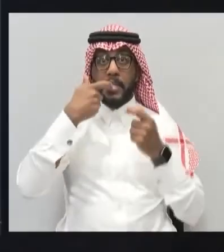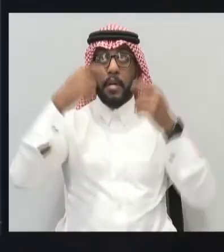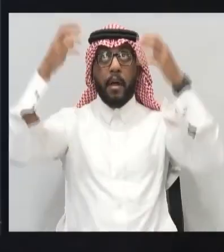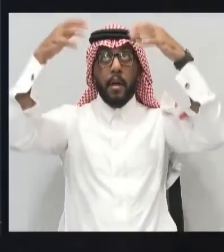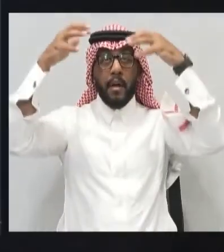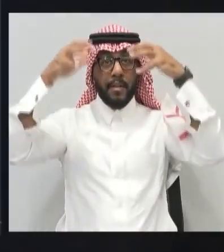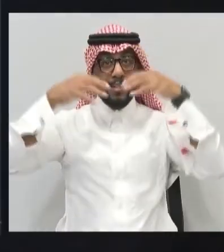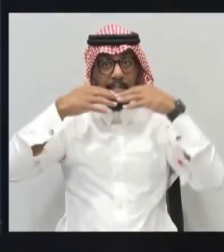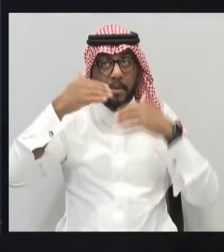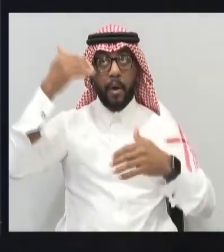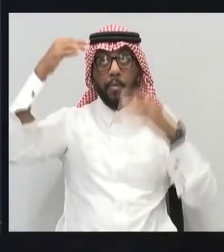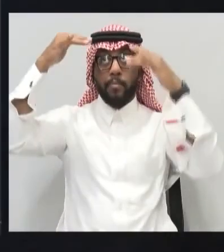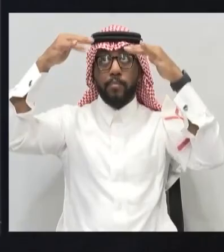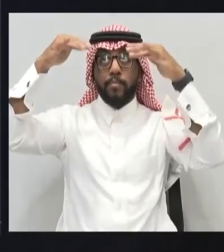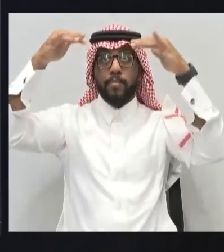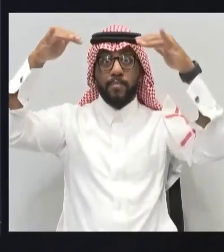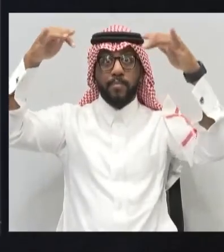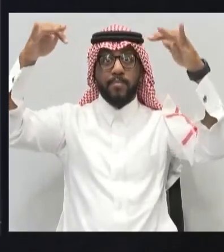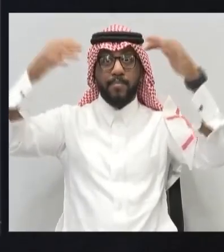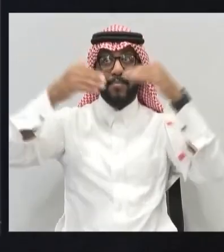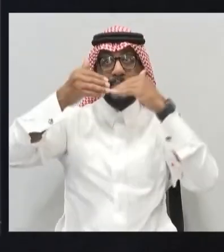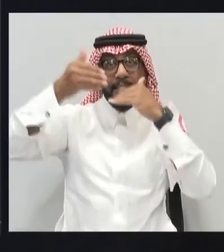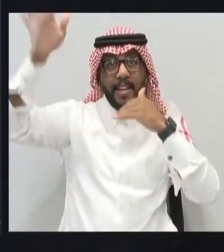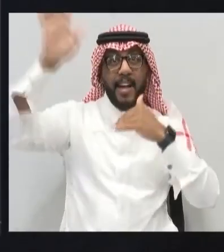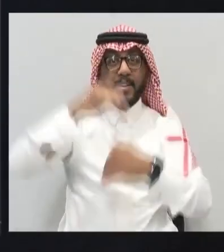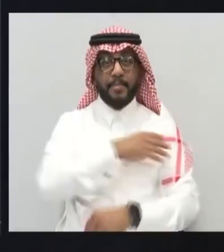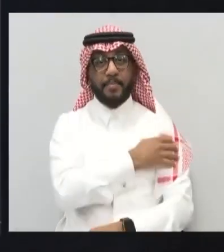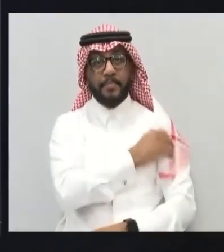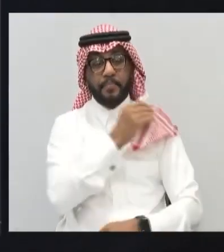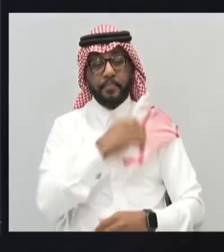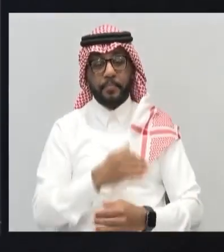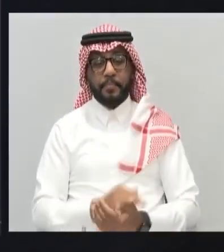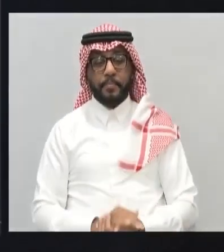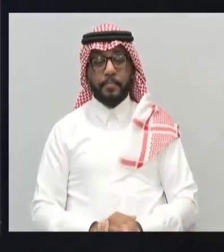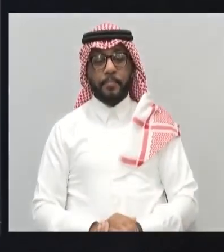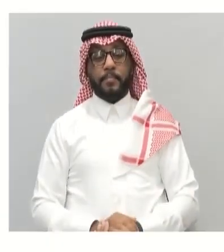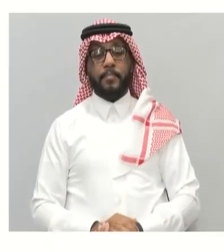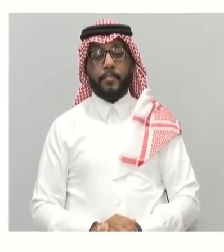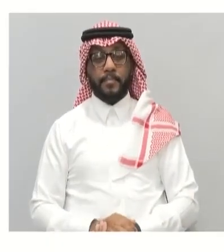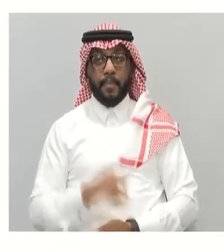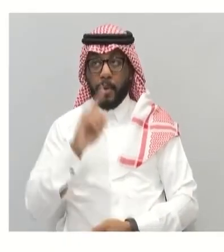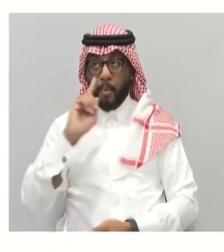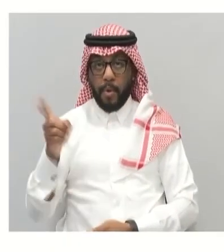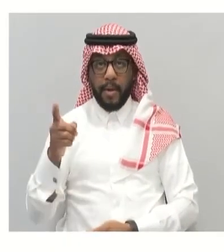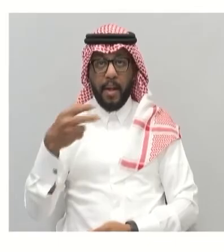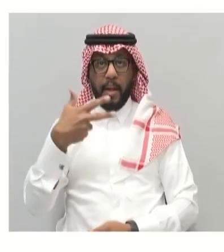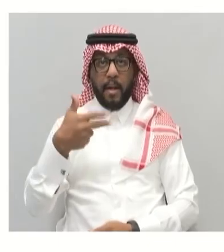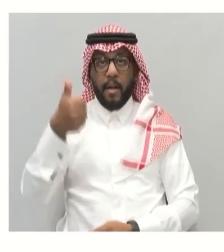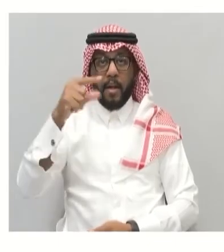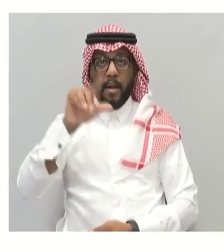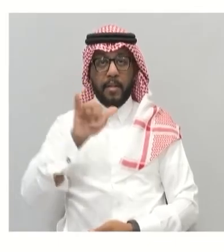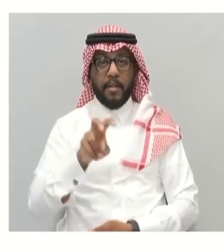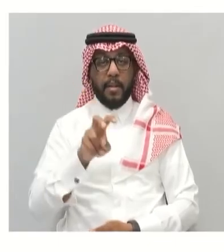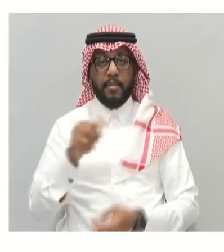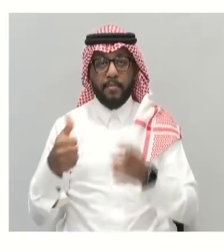السحابه وهي غاديه وهي غاديه اذا قوله وهي غاديه وهنا